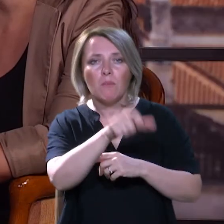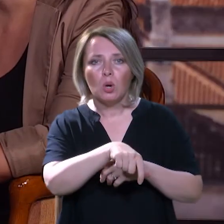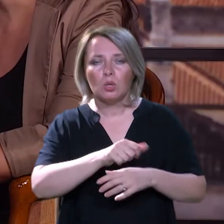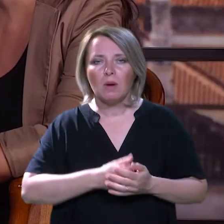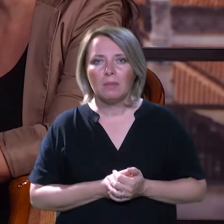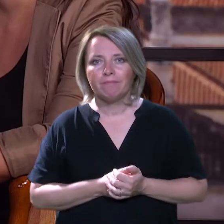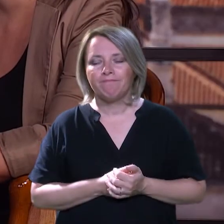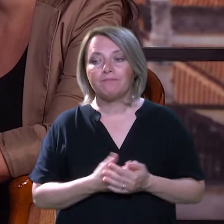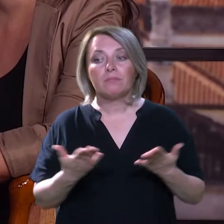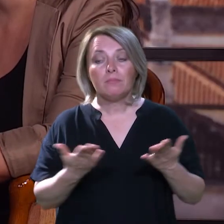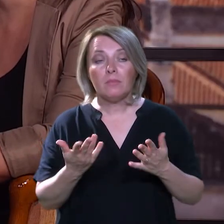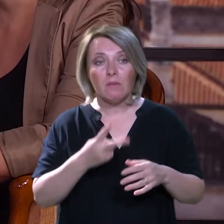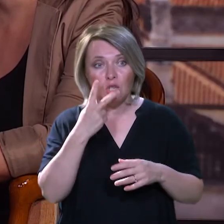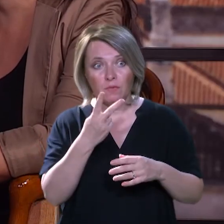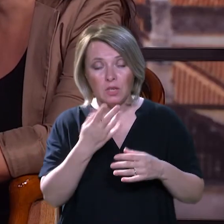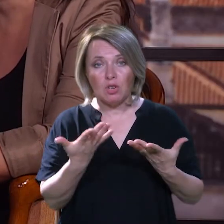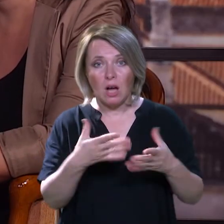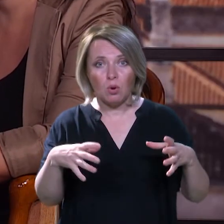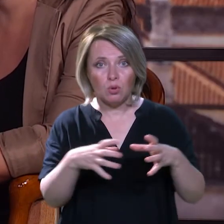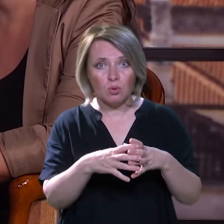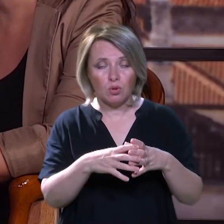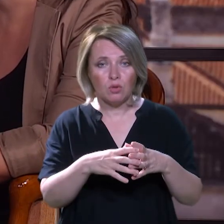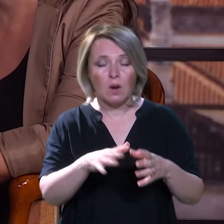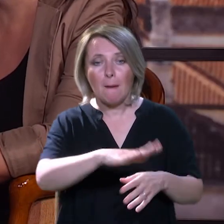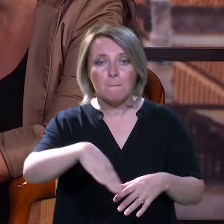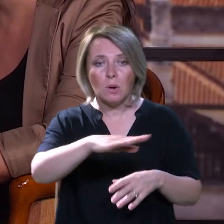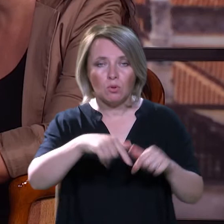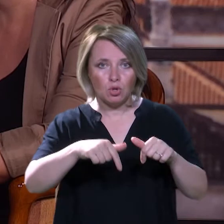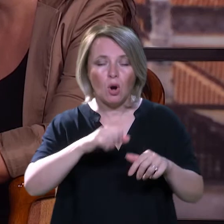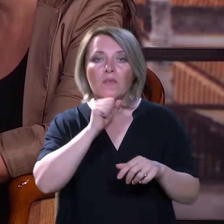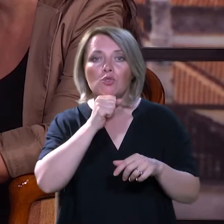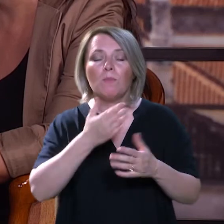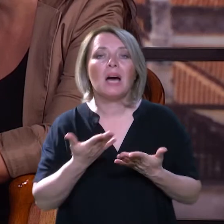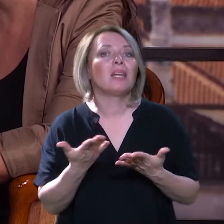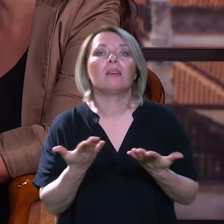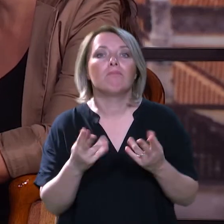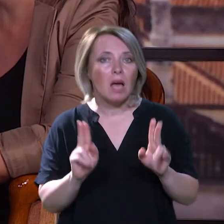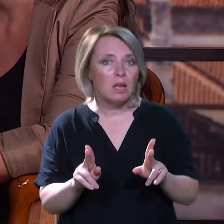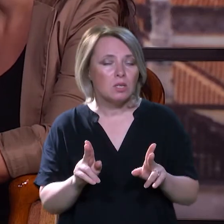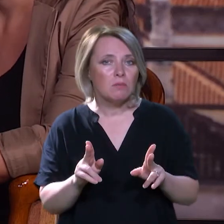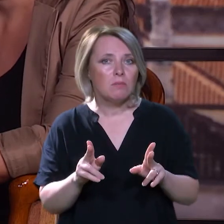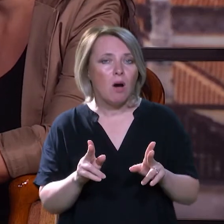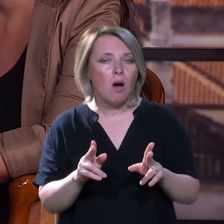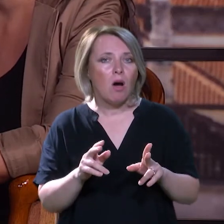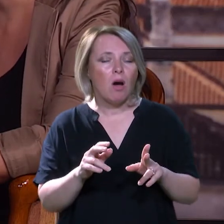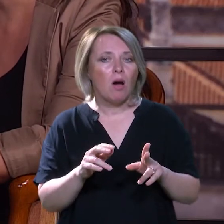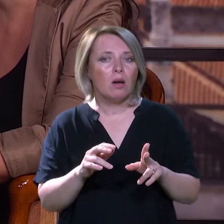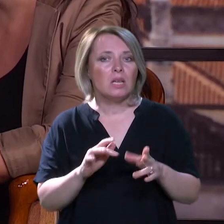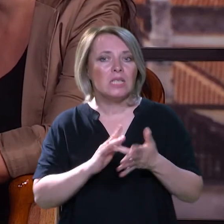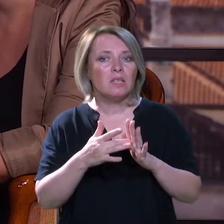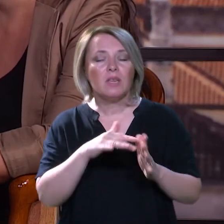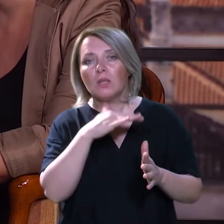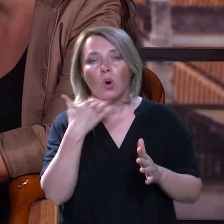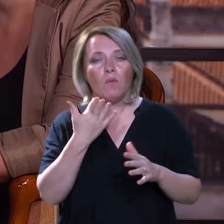Nekako vaše viđenje, kako je društvo na području Dubrovačko-neretvanske županije? Jesmo li nekako svi